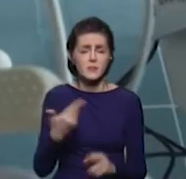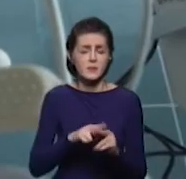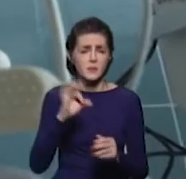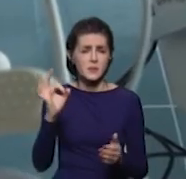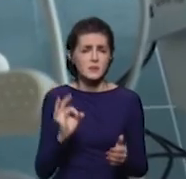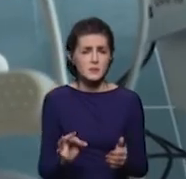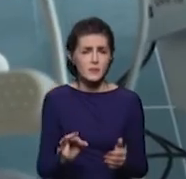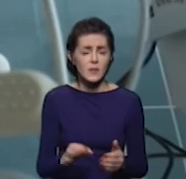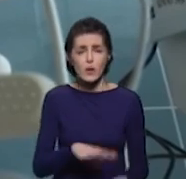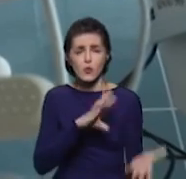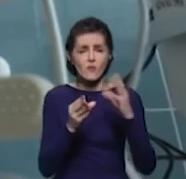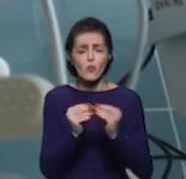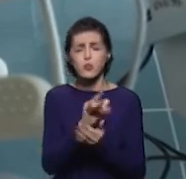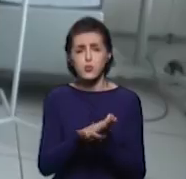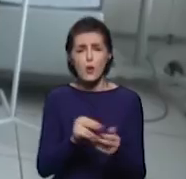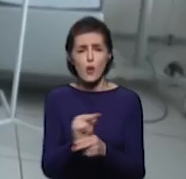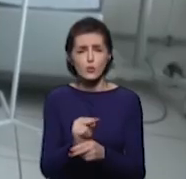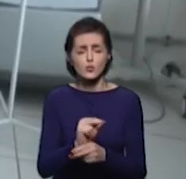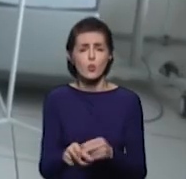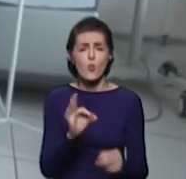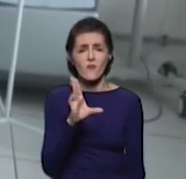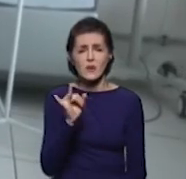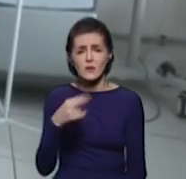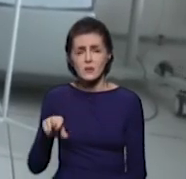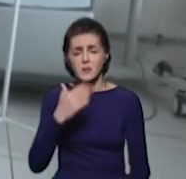34,5%. Загалом продовжують лікування від ковіду